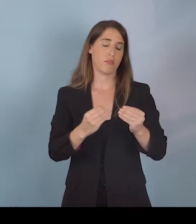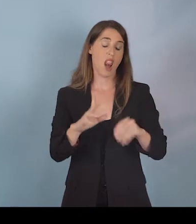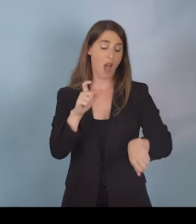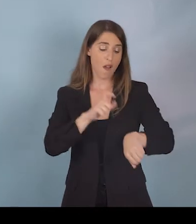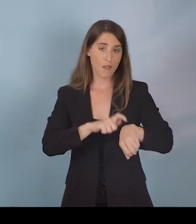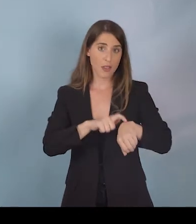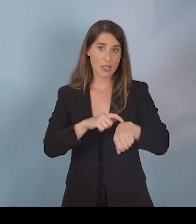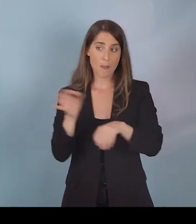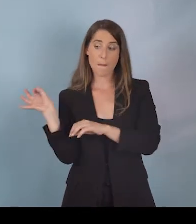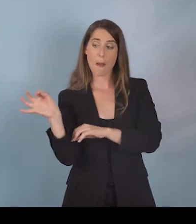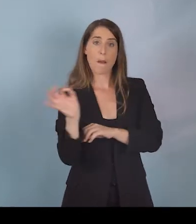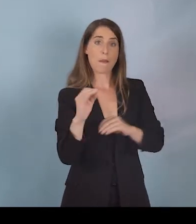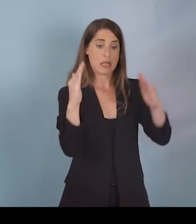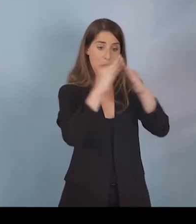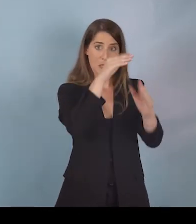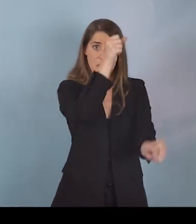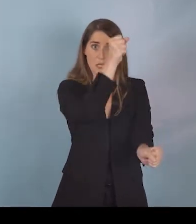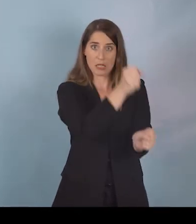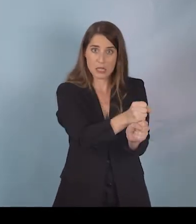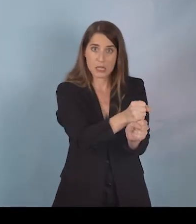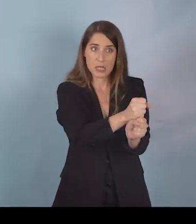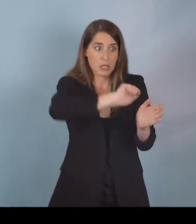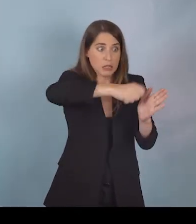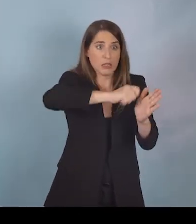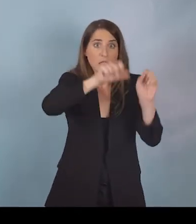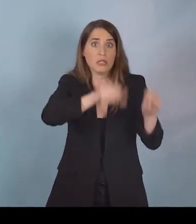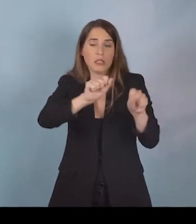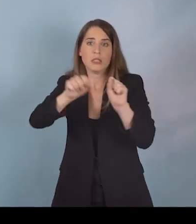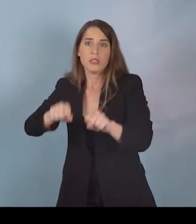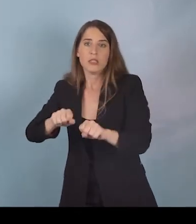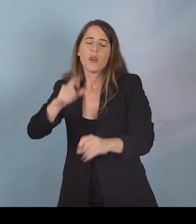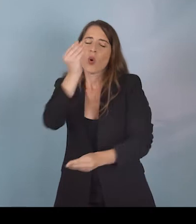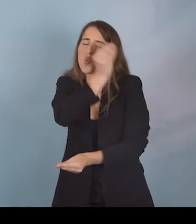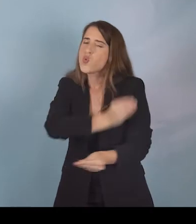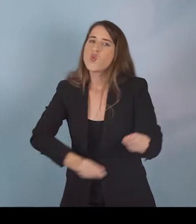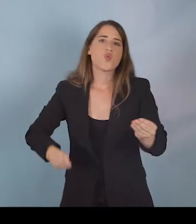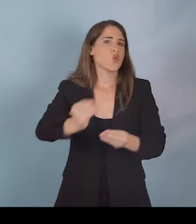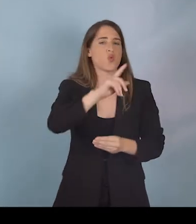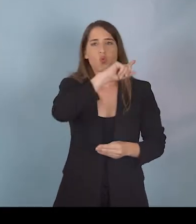πανδημία δηλαδή του κορονοϊού, για μας ήταν αυτό ακόμα πιο δύσκολο. Οπότε έπρεπε να στηρίξουμε τα άτομά μας.